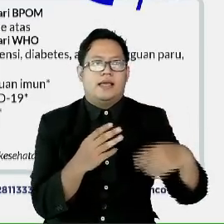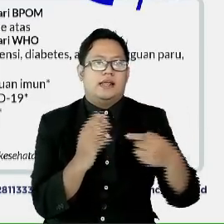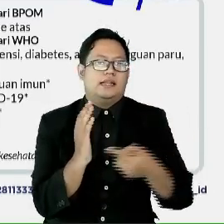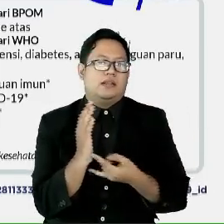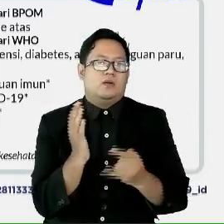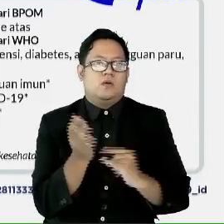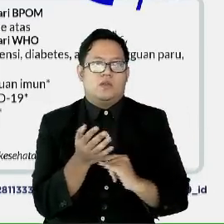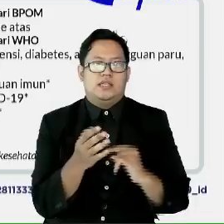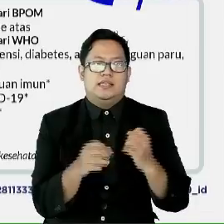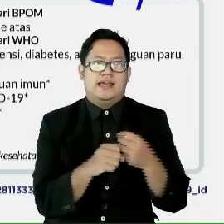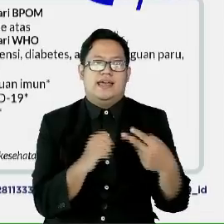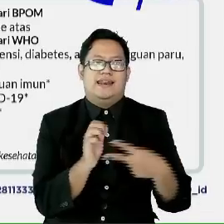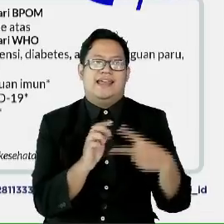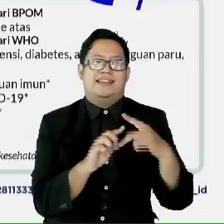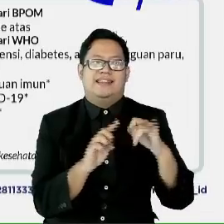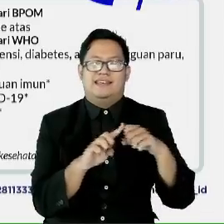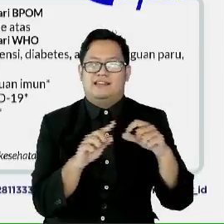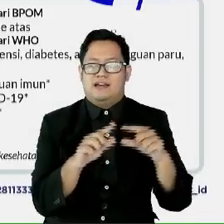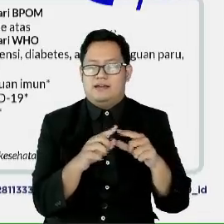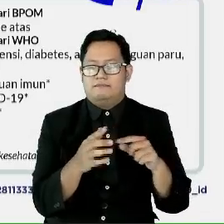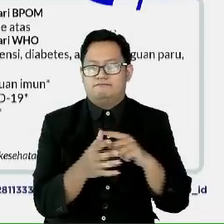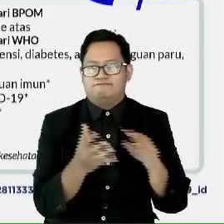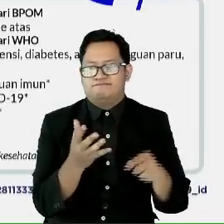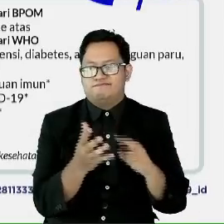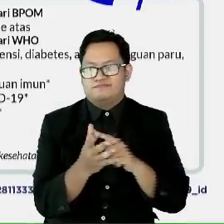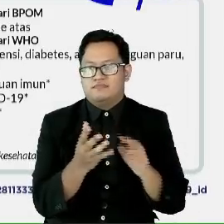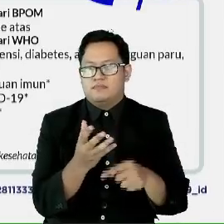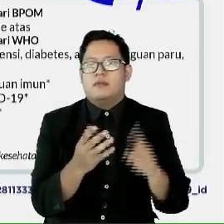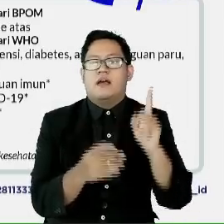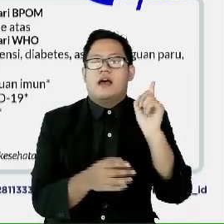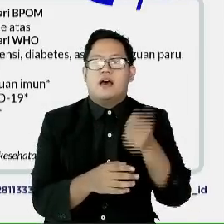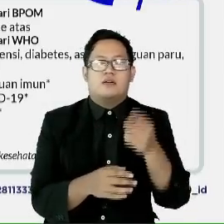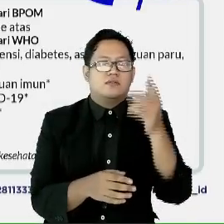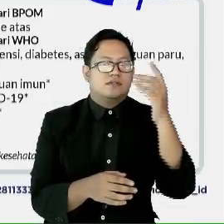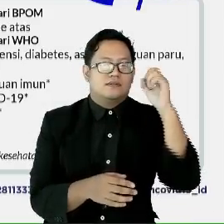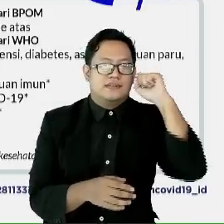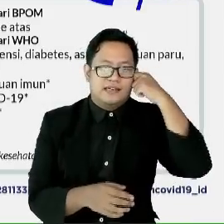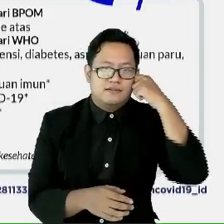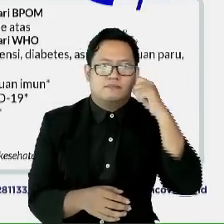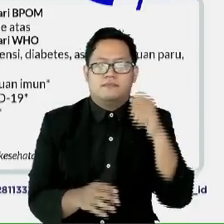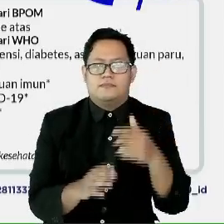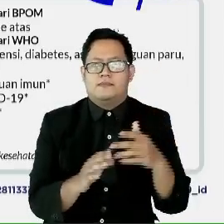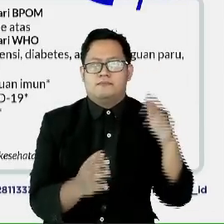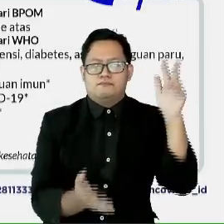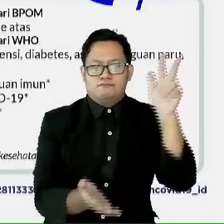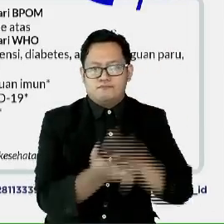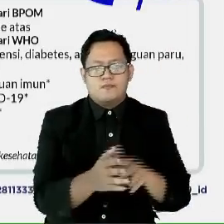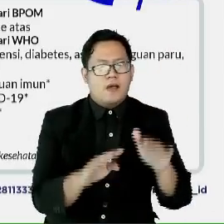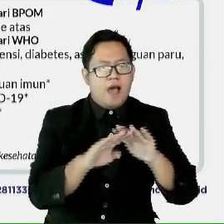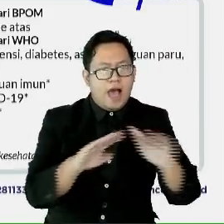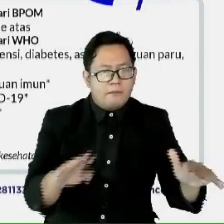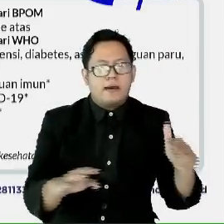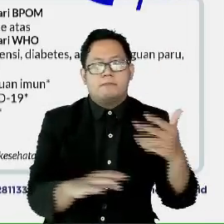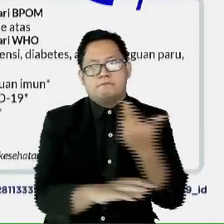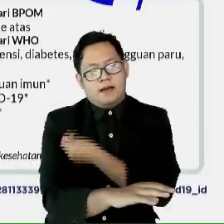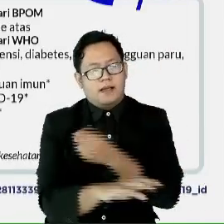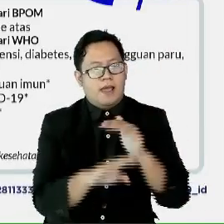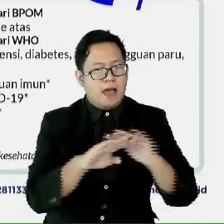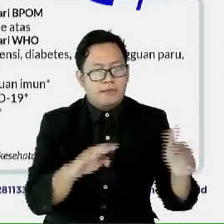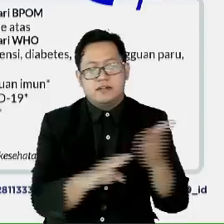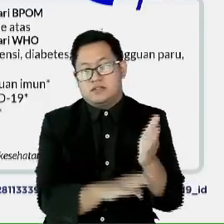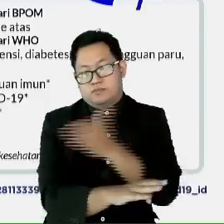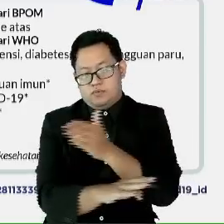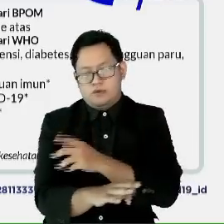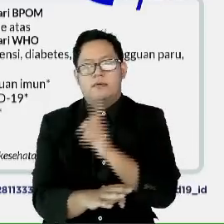genetika. Perlu menjadi perhatian bahwa sebelum dinyatakan aman dan efektif untuk digunakan,